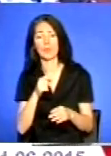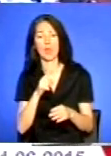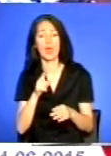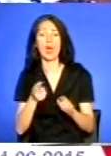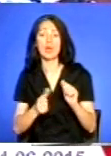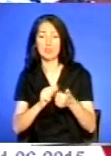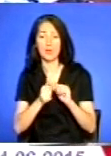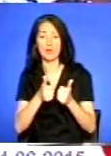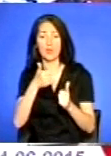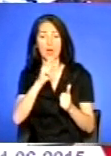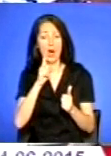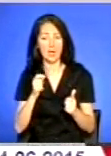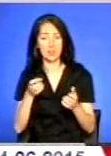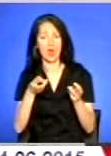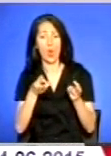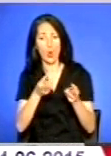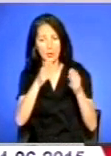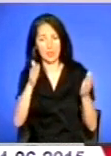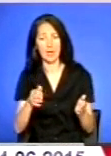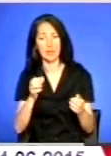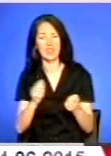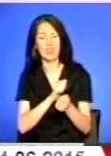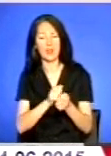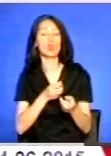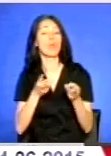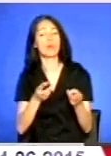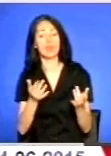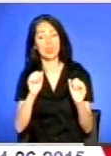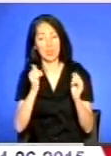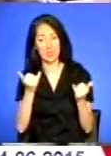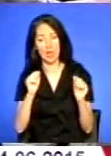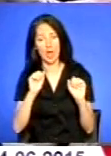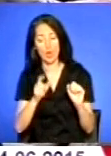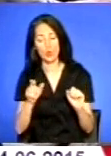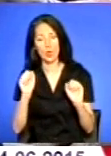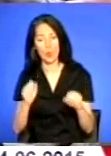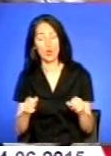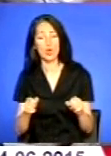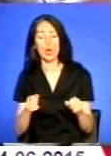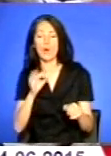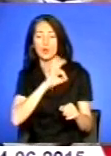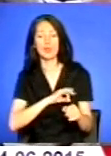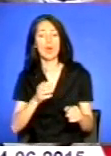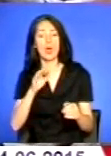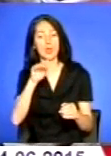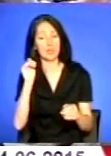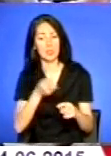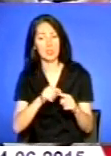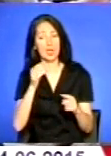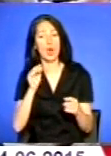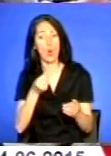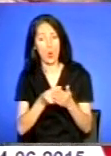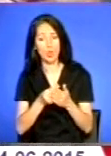котли на твердопаливні. А ще тепер люди зможуть скористатися кредитами. За ці кошти утеплити квартири і будинки, а частину кредиту